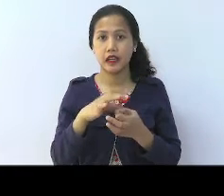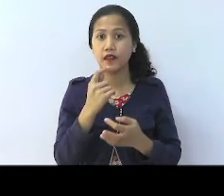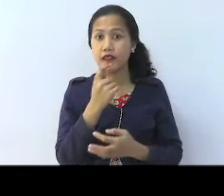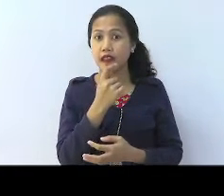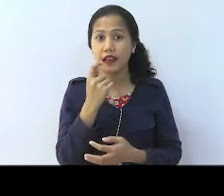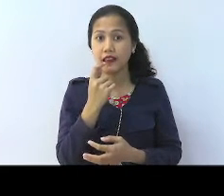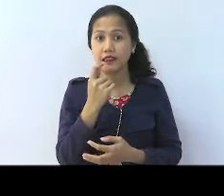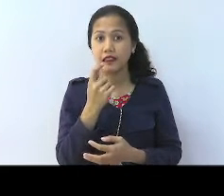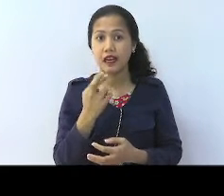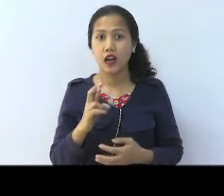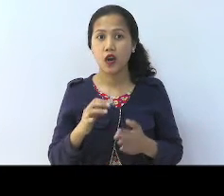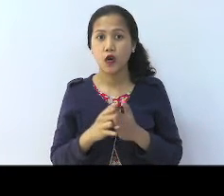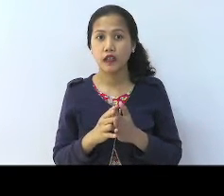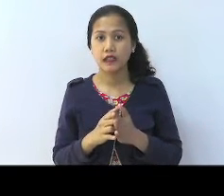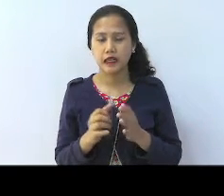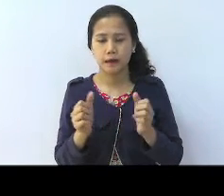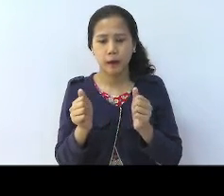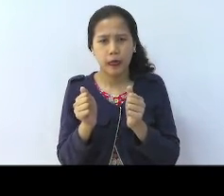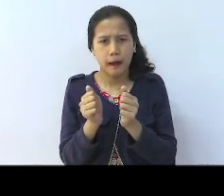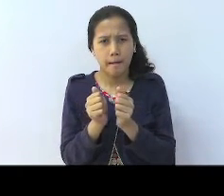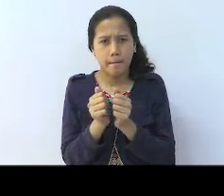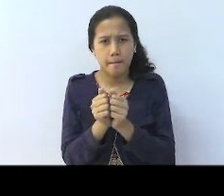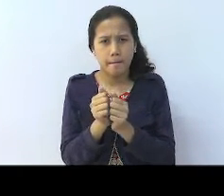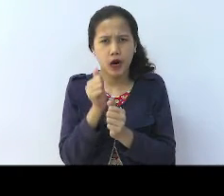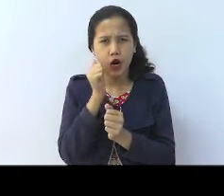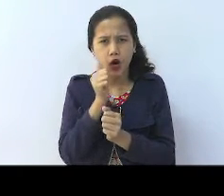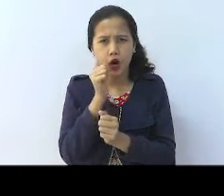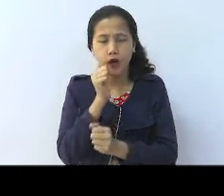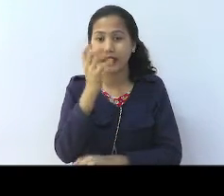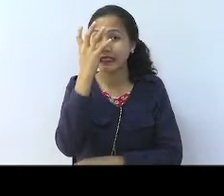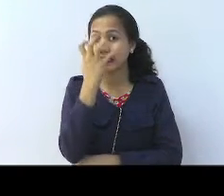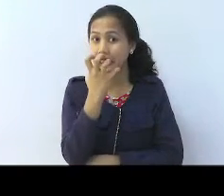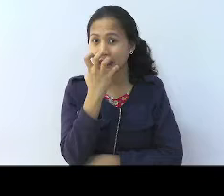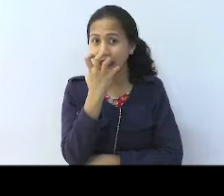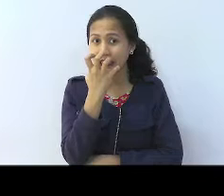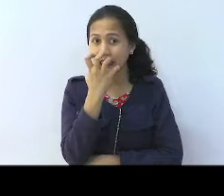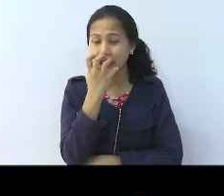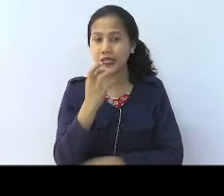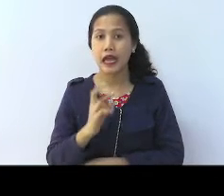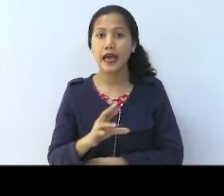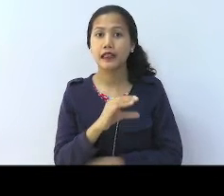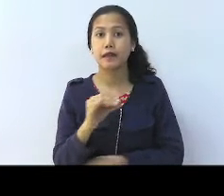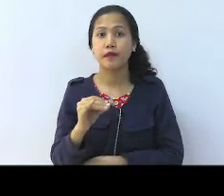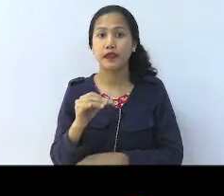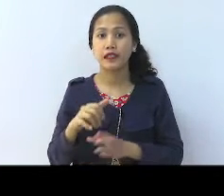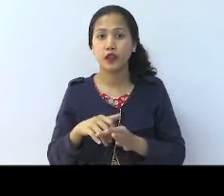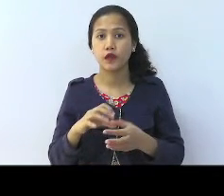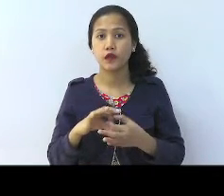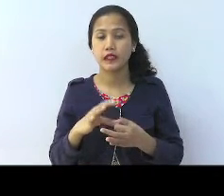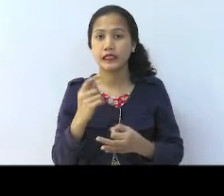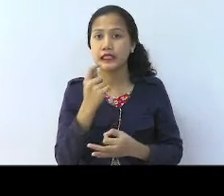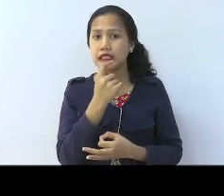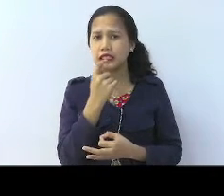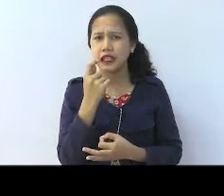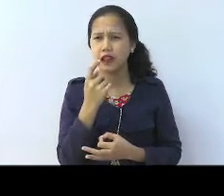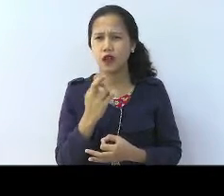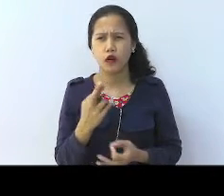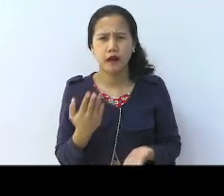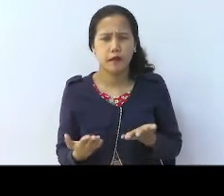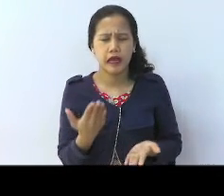gum. Yan, madalas na nag-chewing gum. Bruxism o pag-grind o nagngangat-ngat ng ngipin